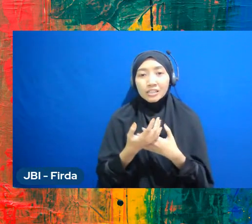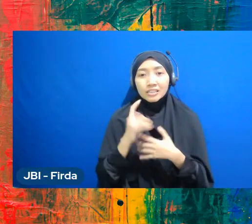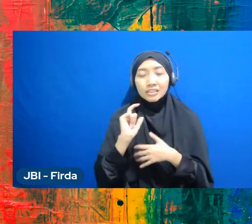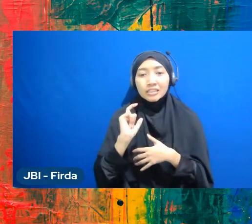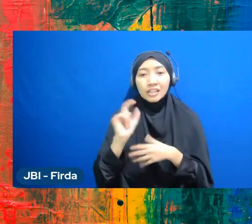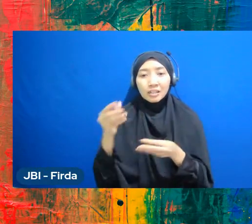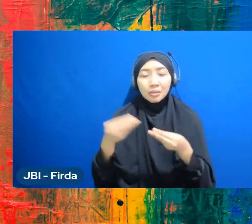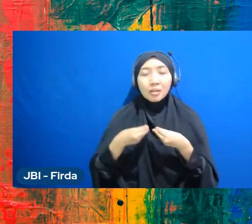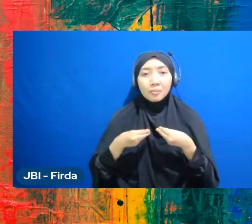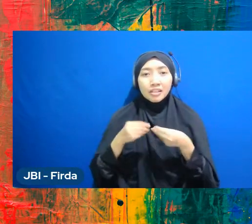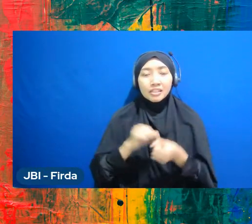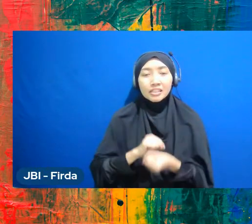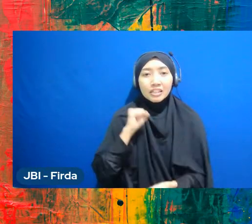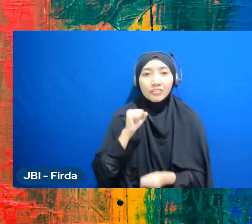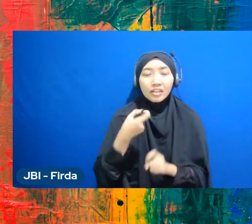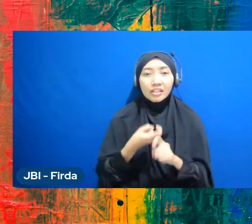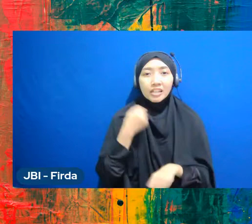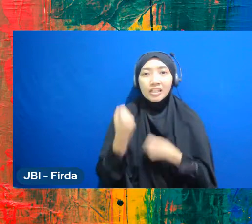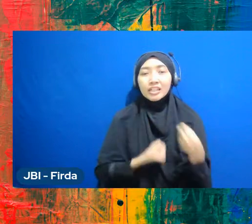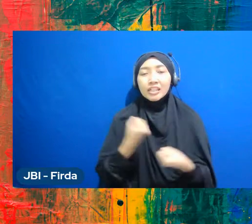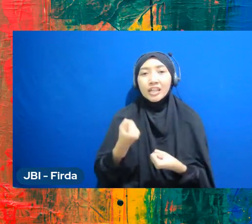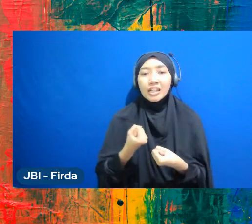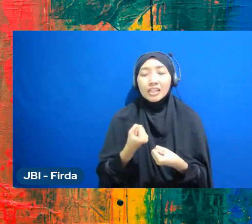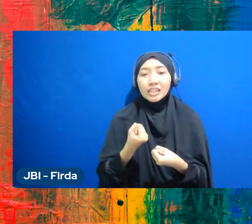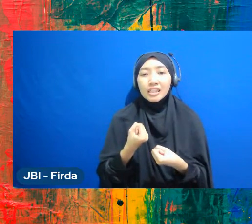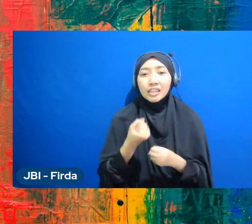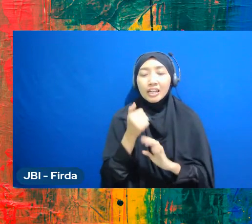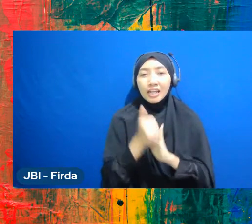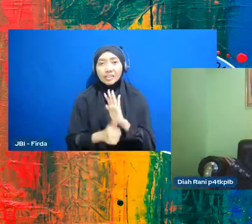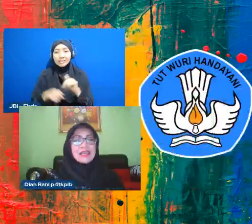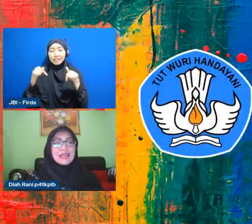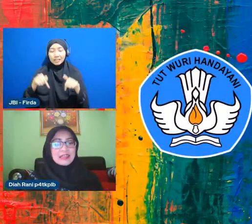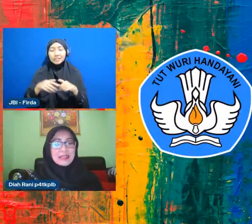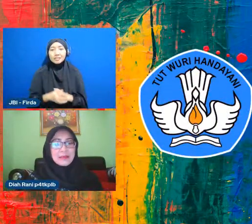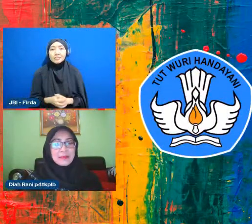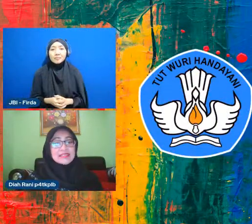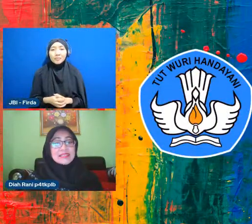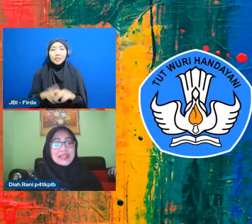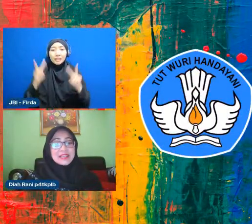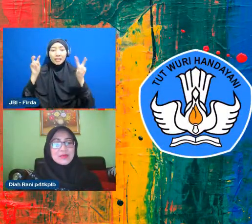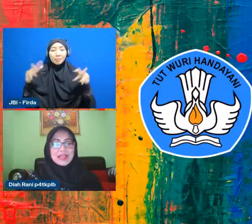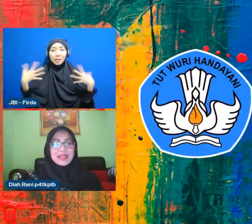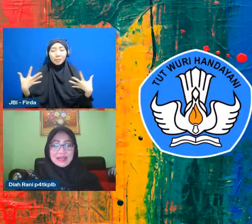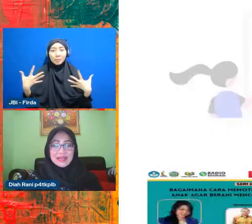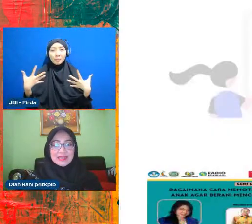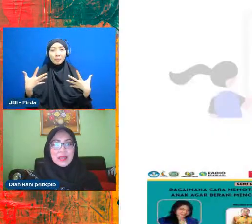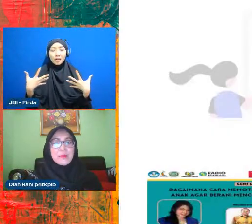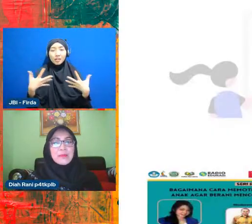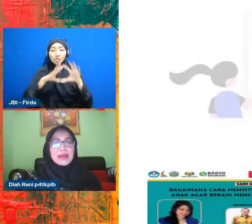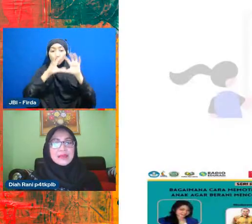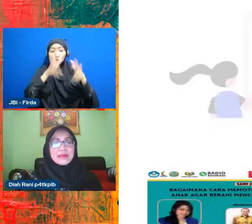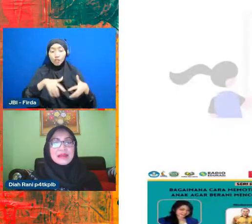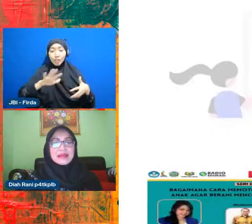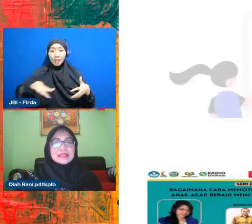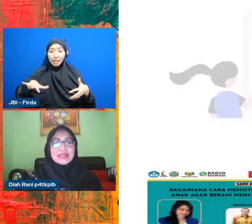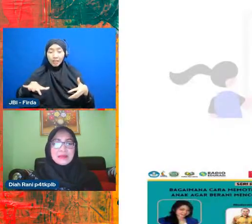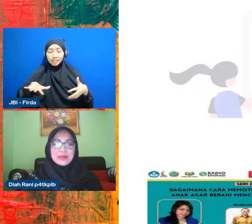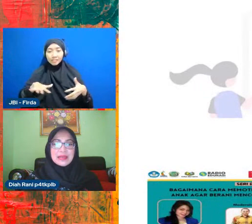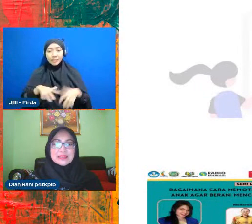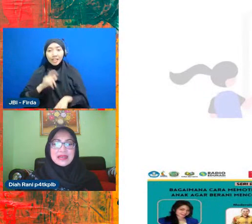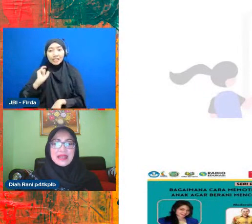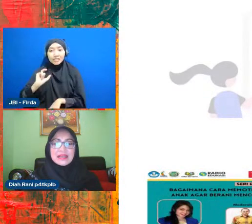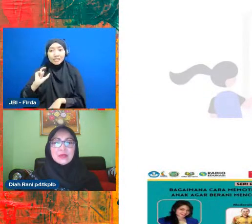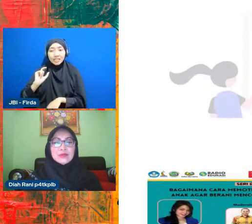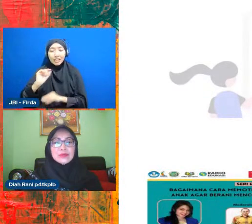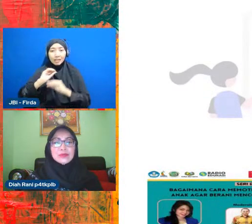memperoleh sertifikat dari kegiatan siaran langsung sekarang ini dengan tema seri Dunia Anak, bagaimana cara